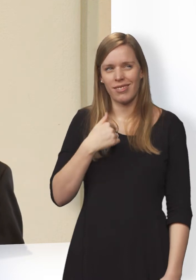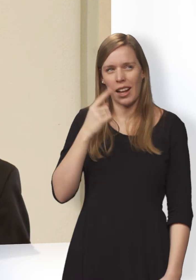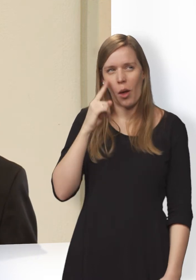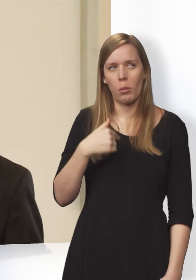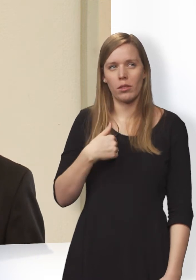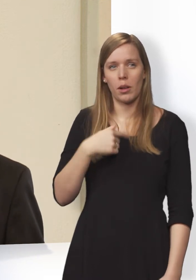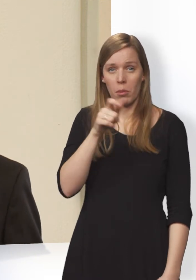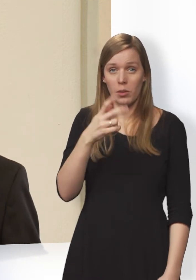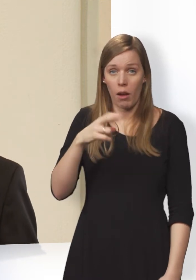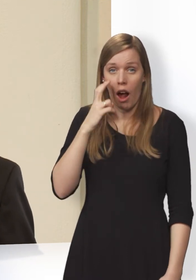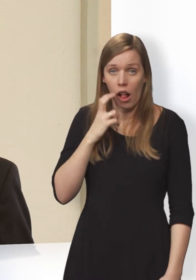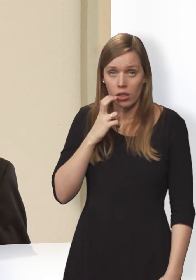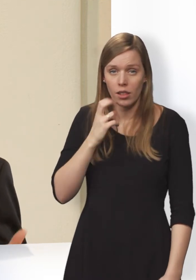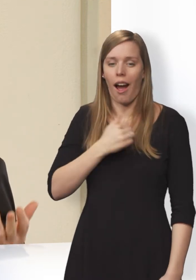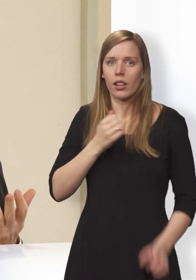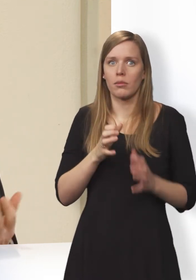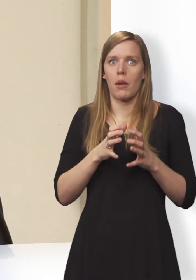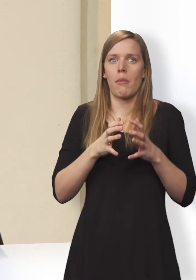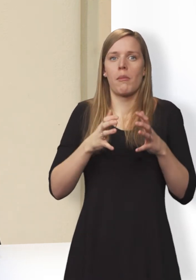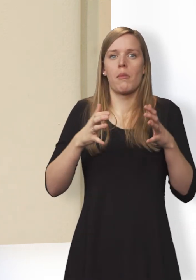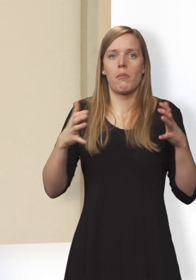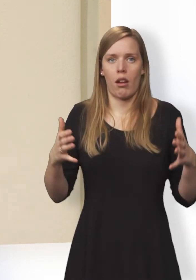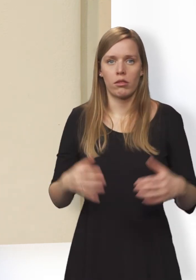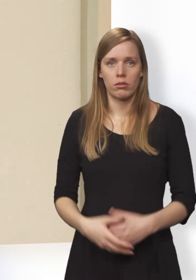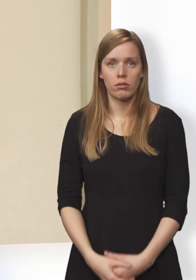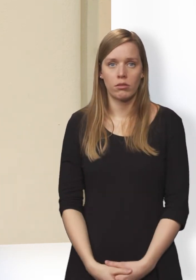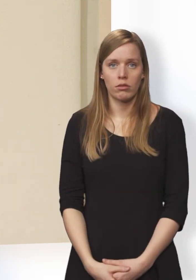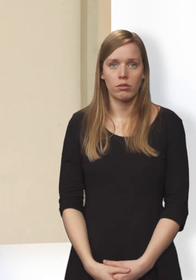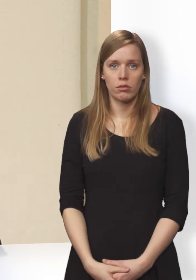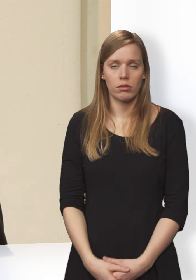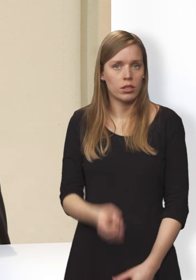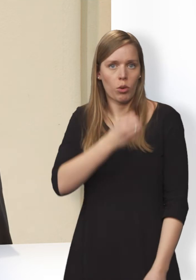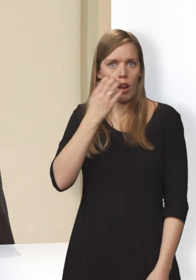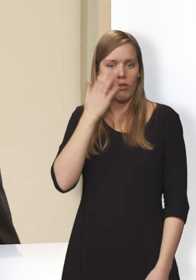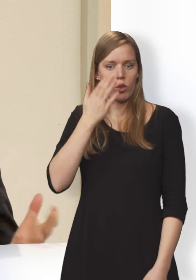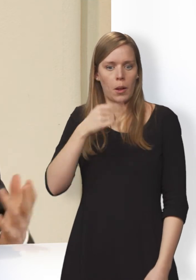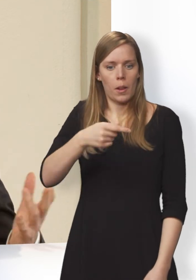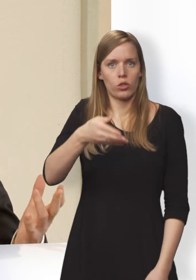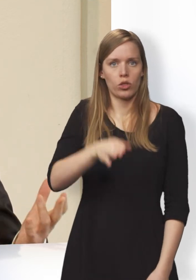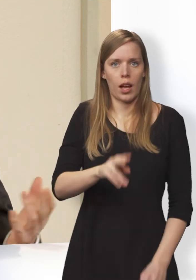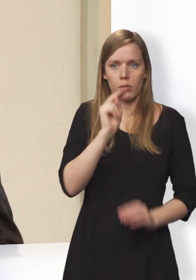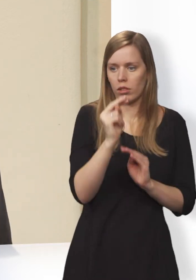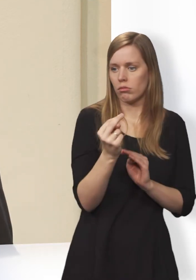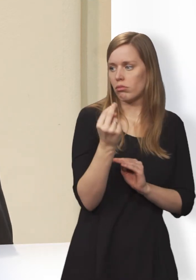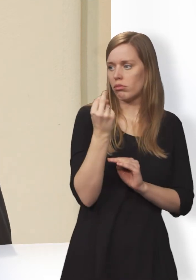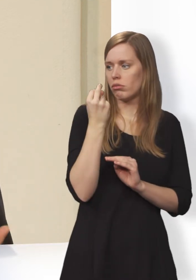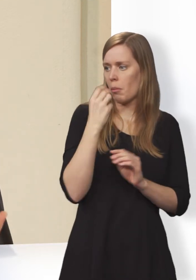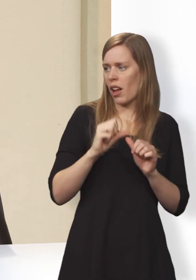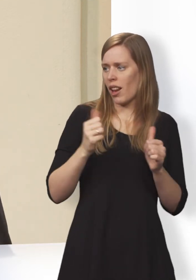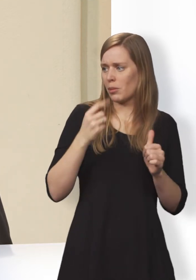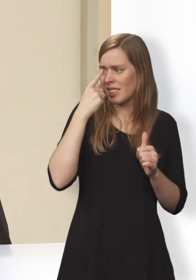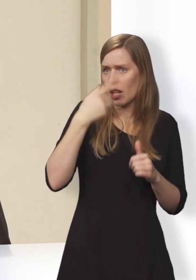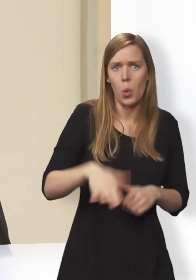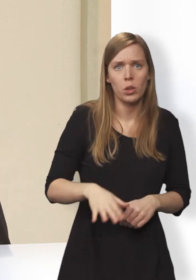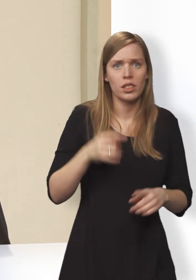wir werden ist doch auch unvorstellbar wenn es am ende unseres lebens heißt sie losgelegt ziel